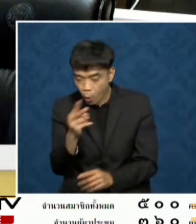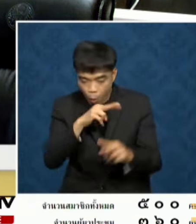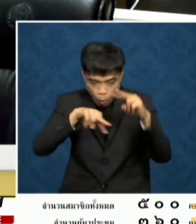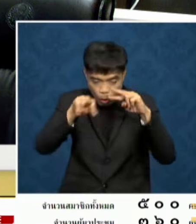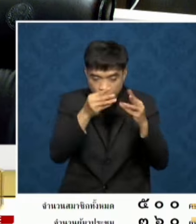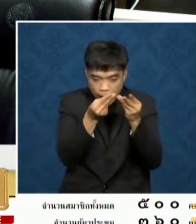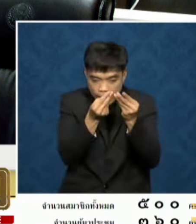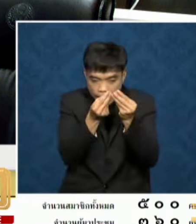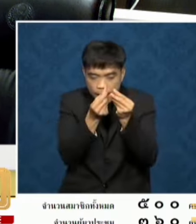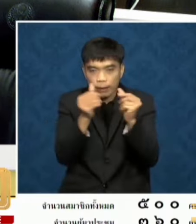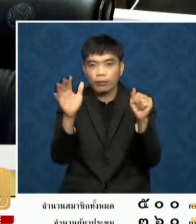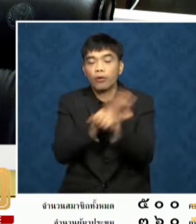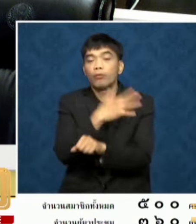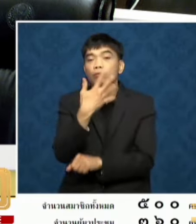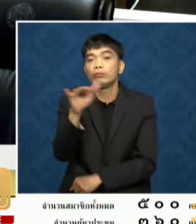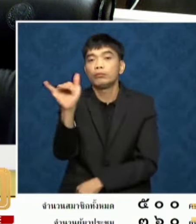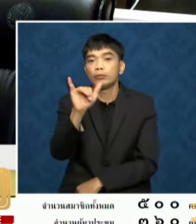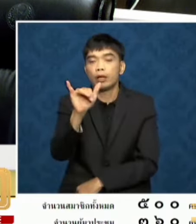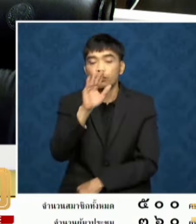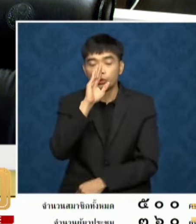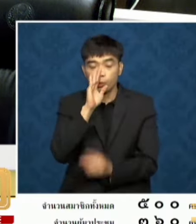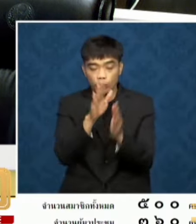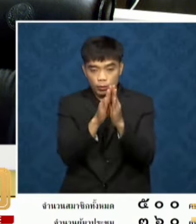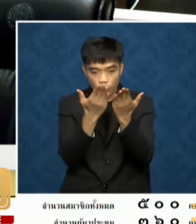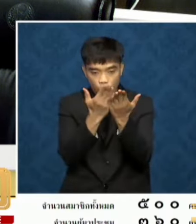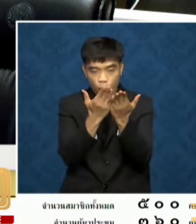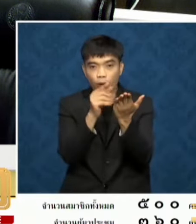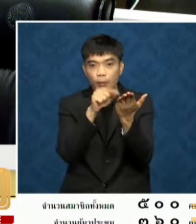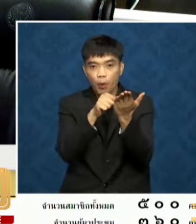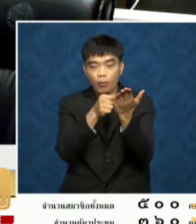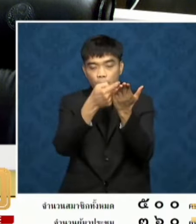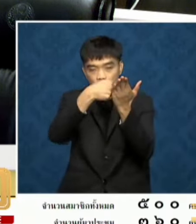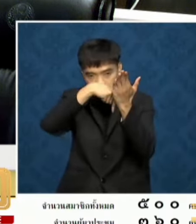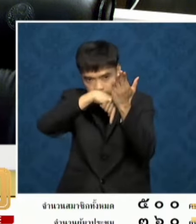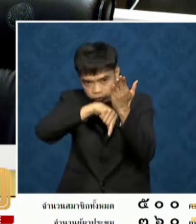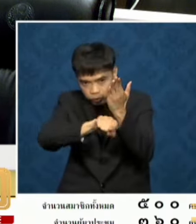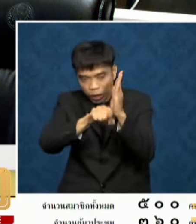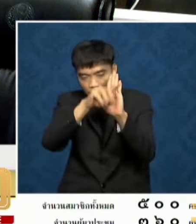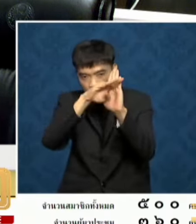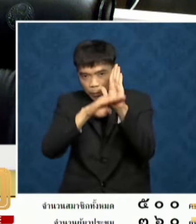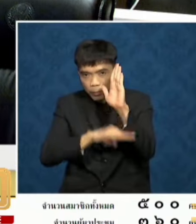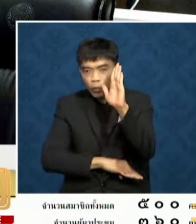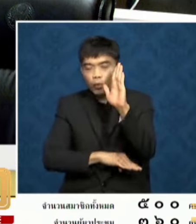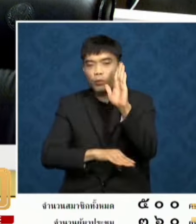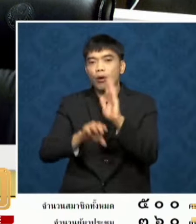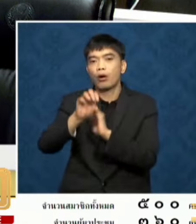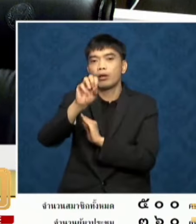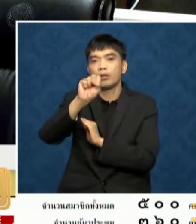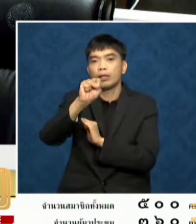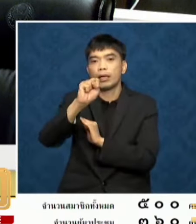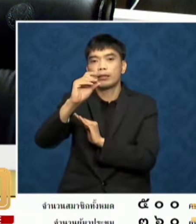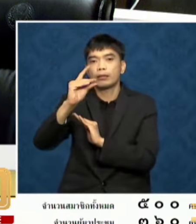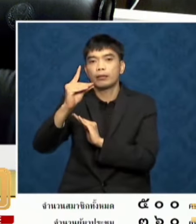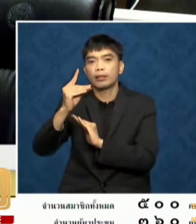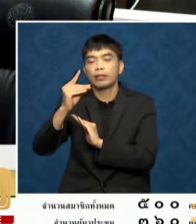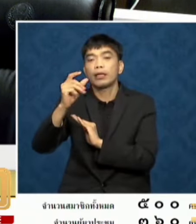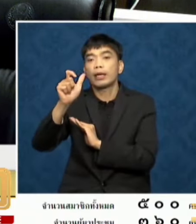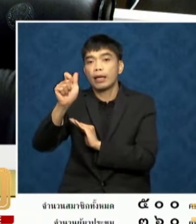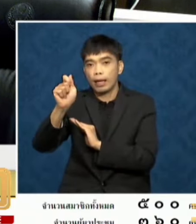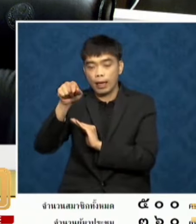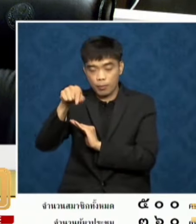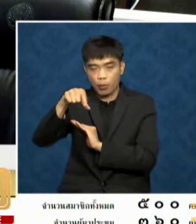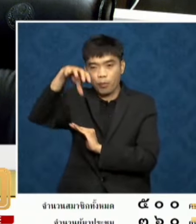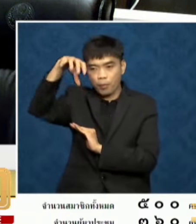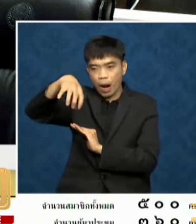ถ้าไส้ในของโครงการเป็นการจัดทำสิ่งต่างๆเหล่านี้เองที่เอ็ดด้าที่อยู่ในฐานะเรกูเลเตอร์หรือหน่วยงานกำ